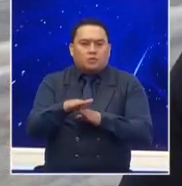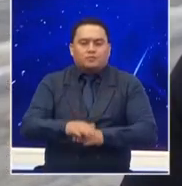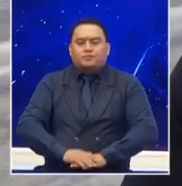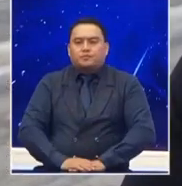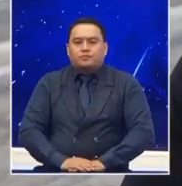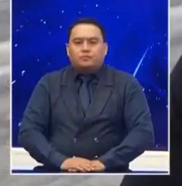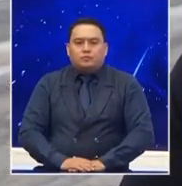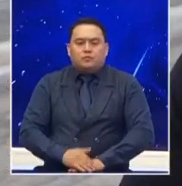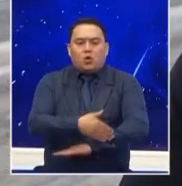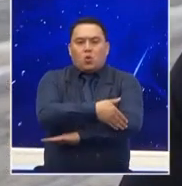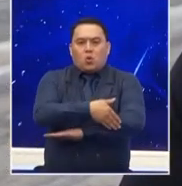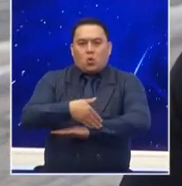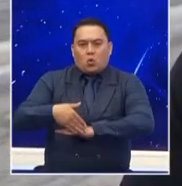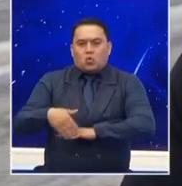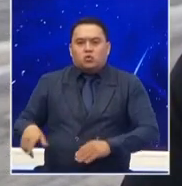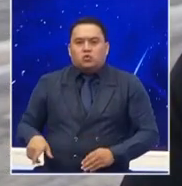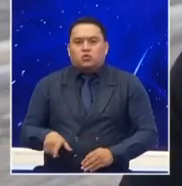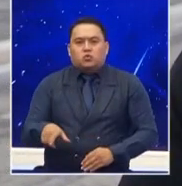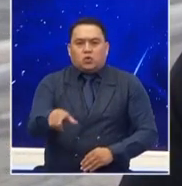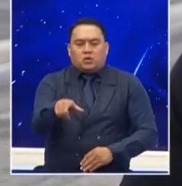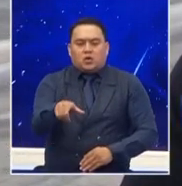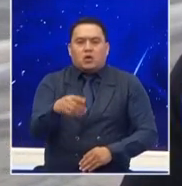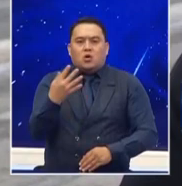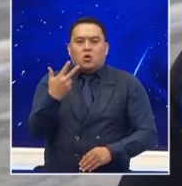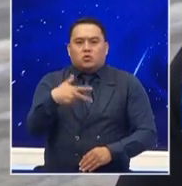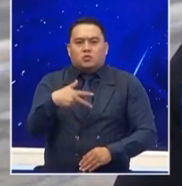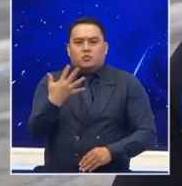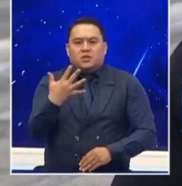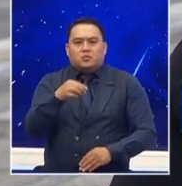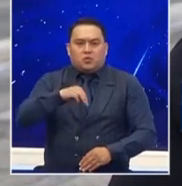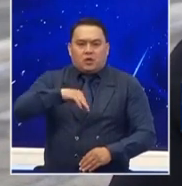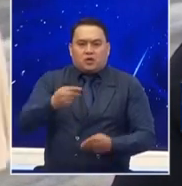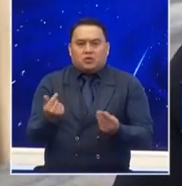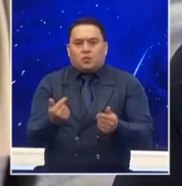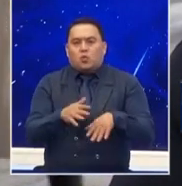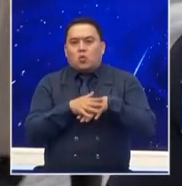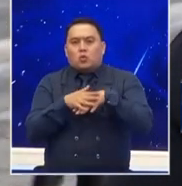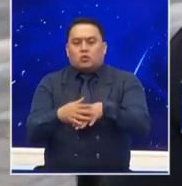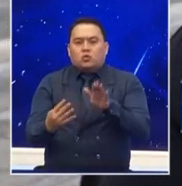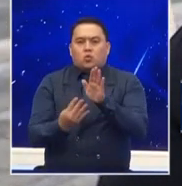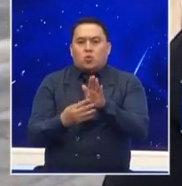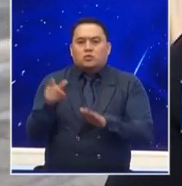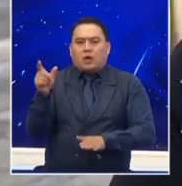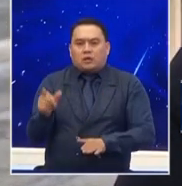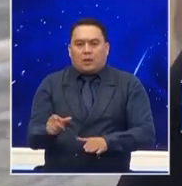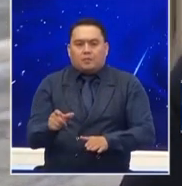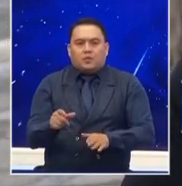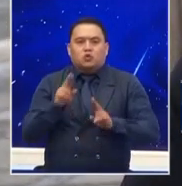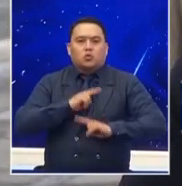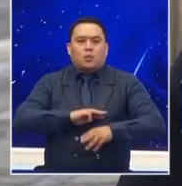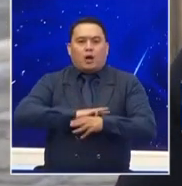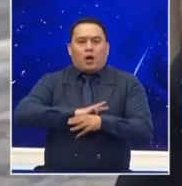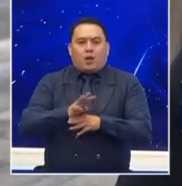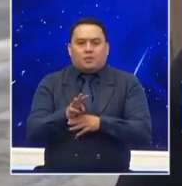Батыр көшесінің тротуарының ағымдағы жөндеу жұмыстарына 35 миллион теңге қаражат бөлінді. Жұмысқа 9 адам жұмыспен 9